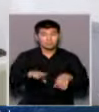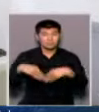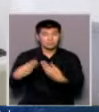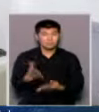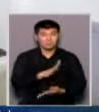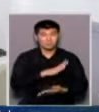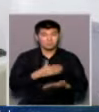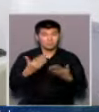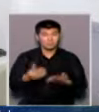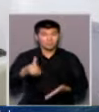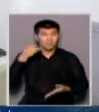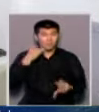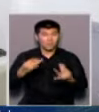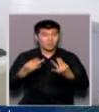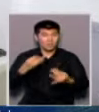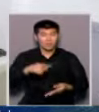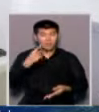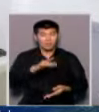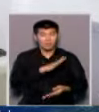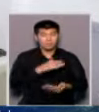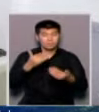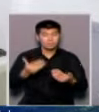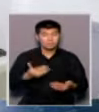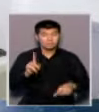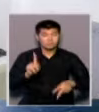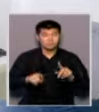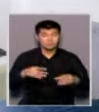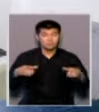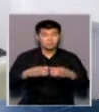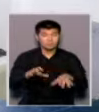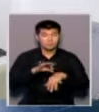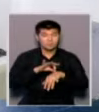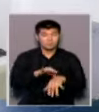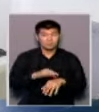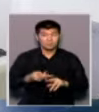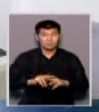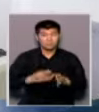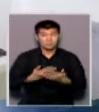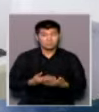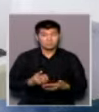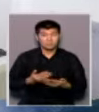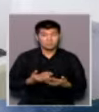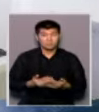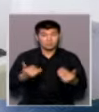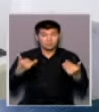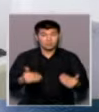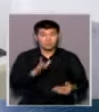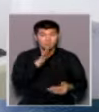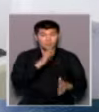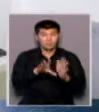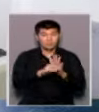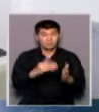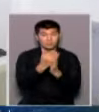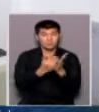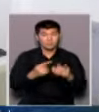жеткізілуде, оларға телефон арқылы да бағаналдай кейбір комиссиялар ұйымдастыруда хабарландырулар беріп жатыр. Қазіргі уақытта сайлаушылардың